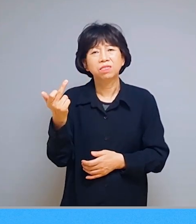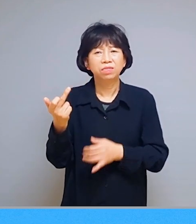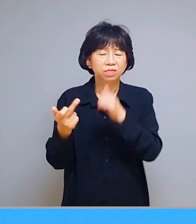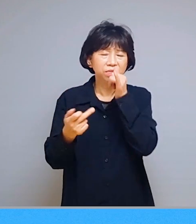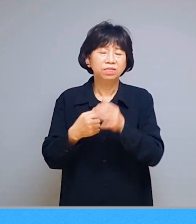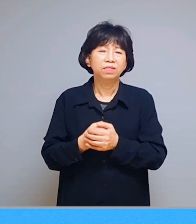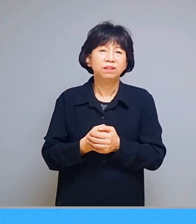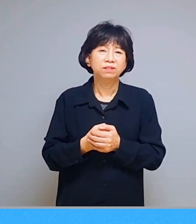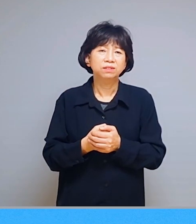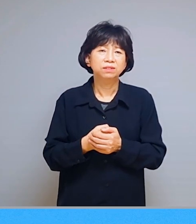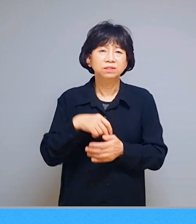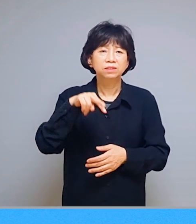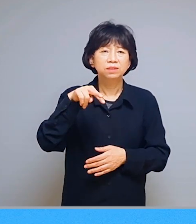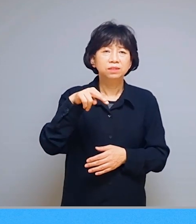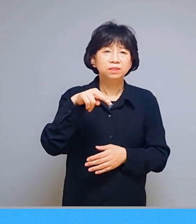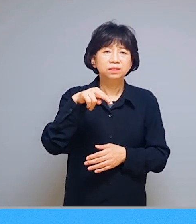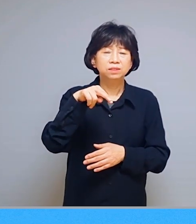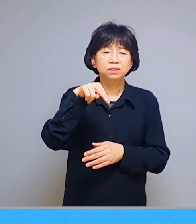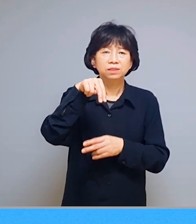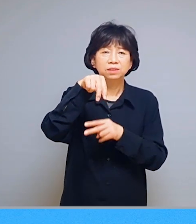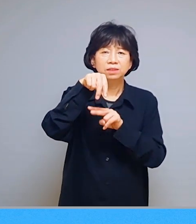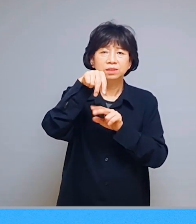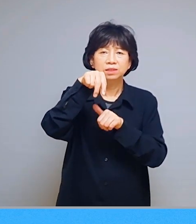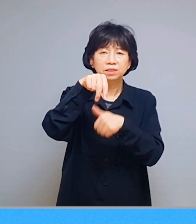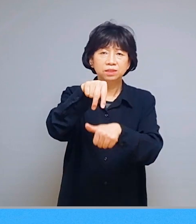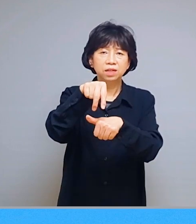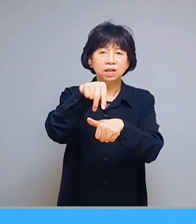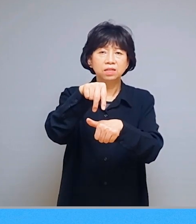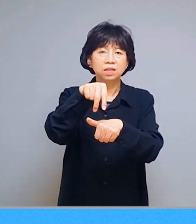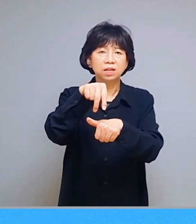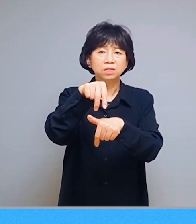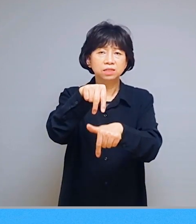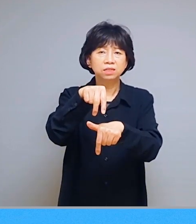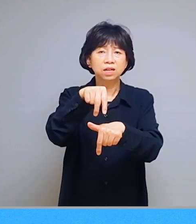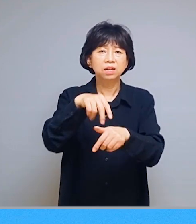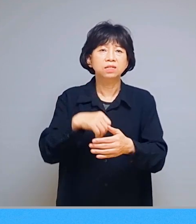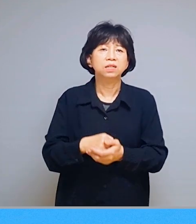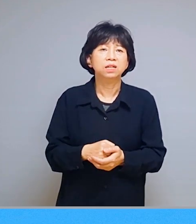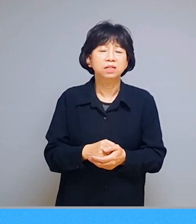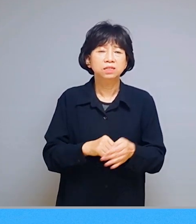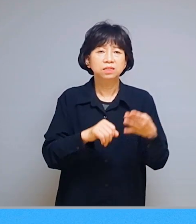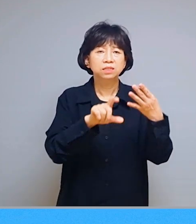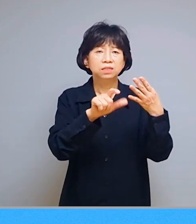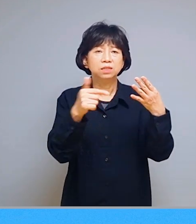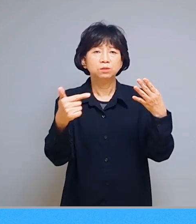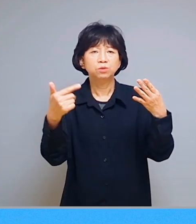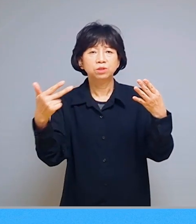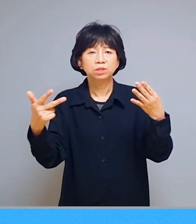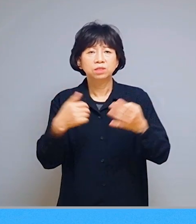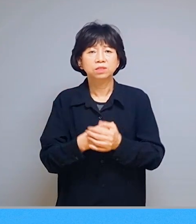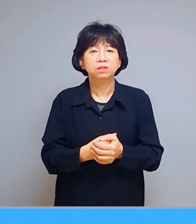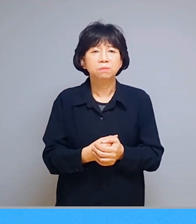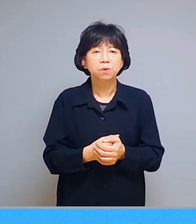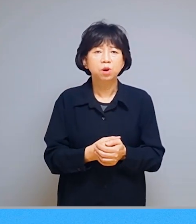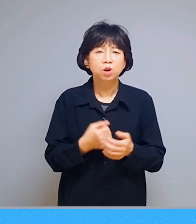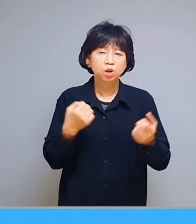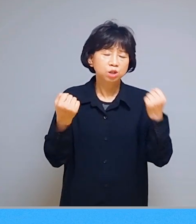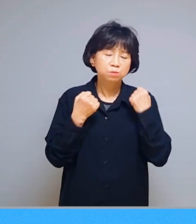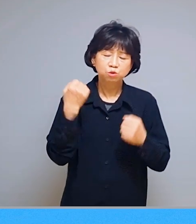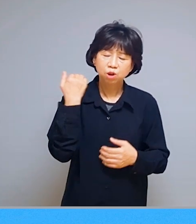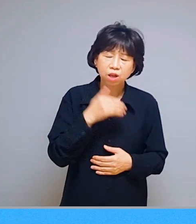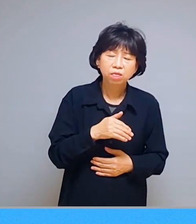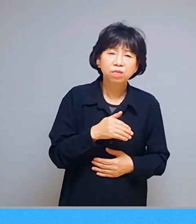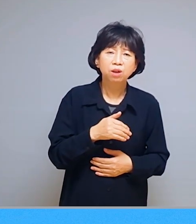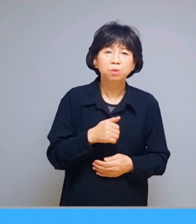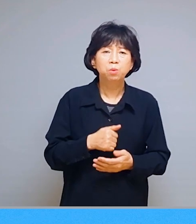4장 6절 7절에 보니까 노란 부분만 보세요. 이는 힘으로 되지 아니하며 능력으로 되지 아니하고 오직